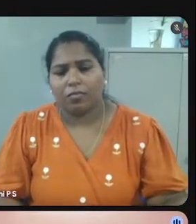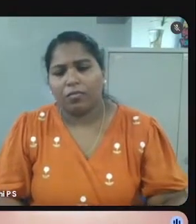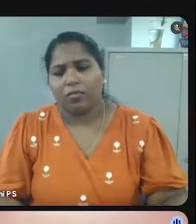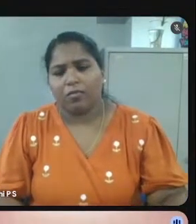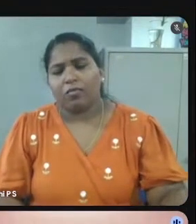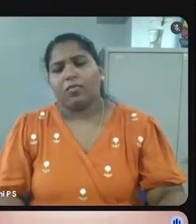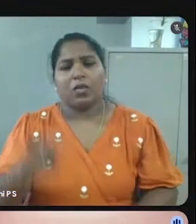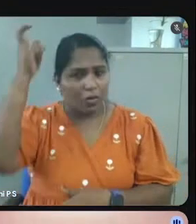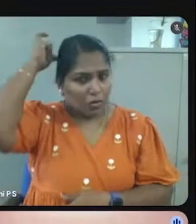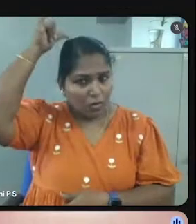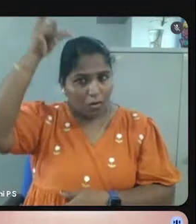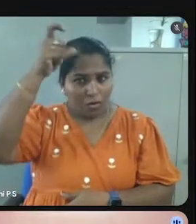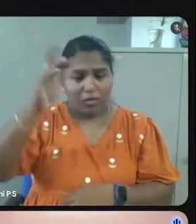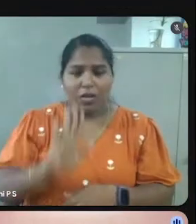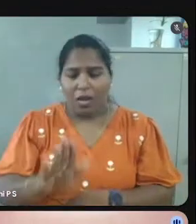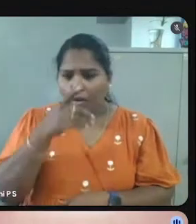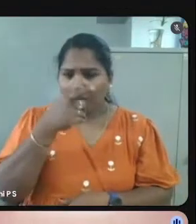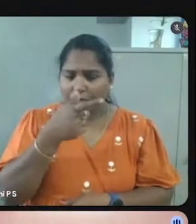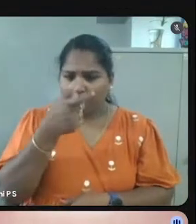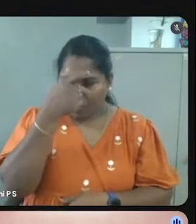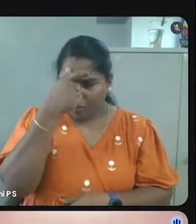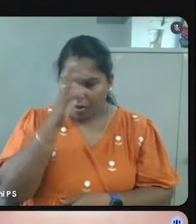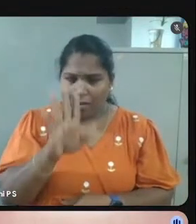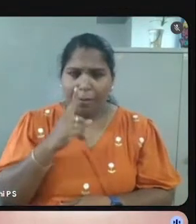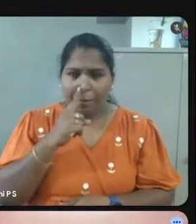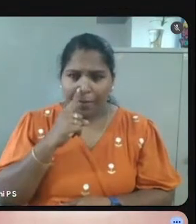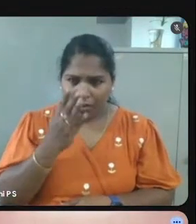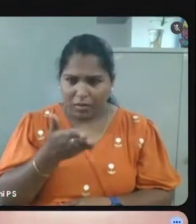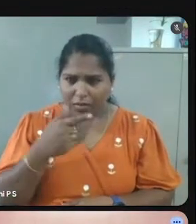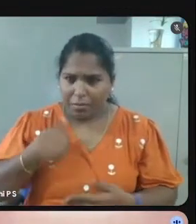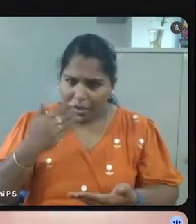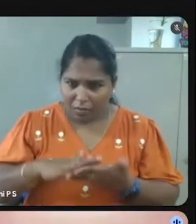കോഗ്നിഷൻ ഇഷ്യൂസ് ഉള്ള കുട്ടികൾക്ക് മാരേജ് സാധ്യമാണോ? അതല്ല ക്വസ്റ്റ്യൻ.